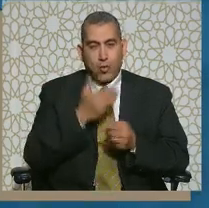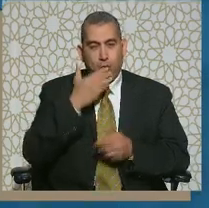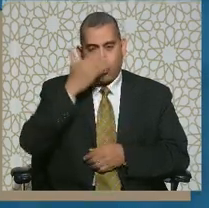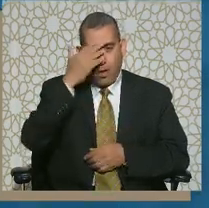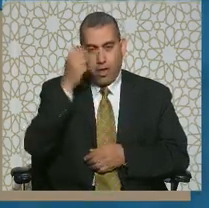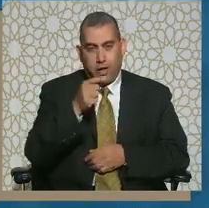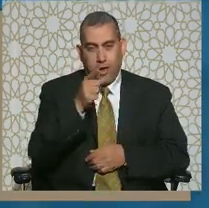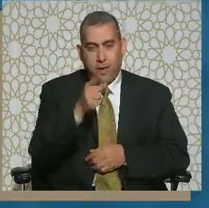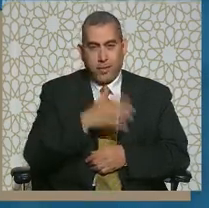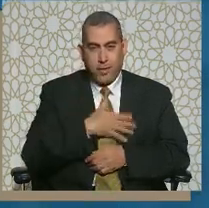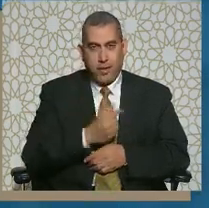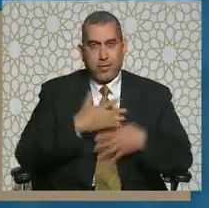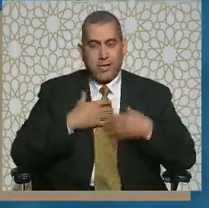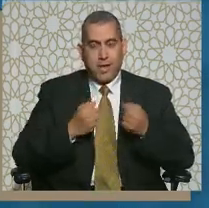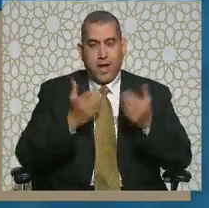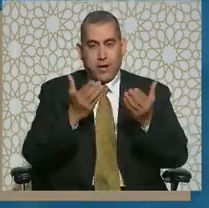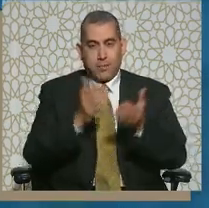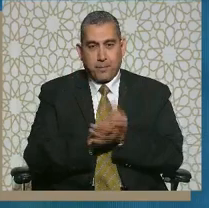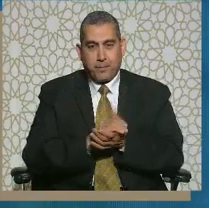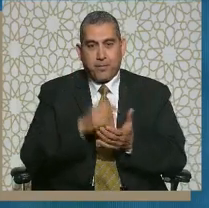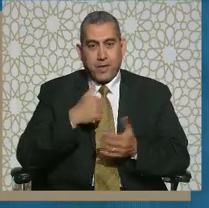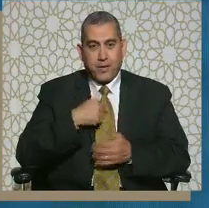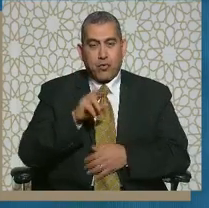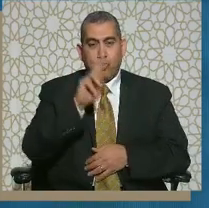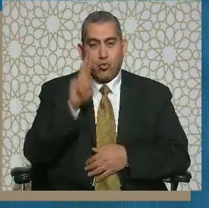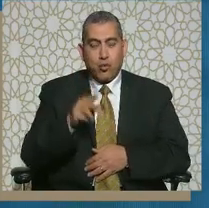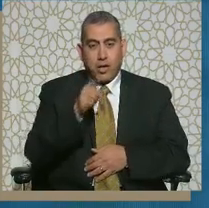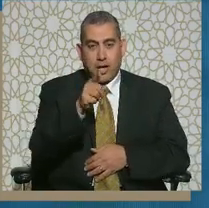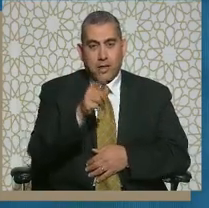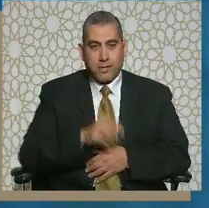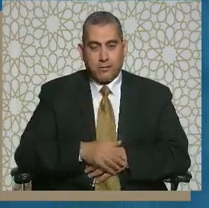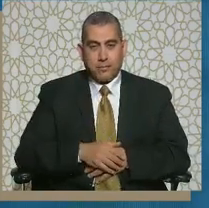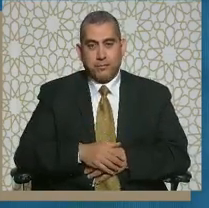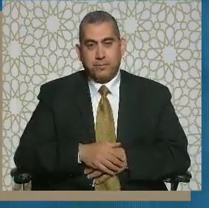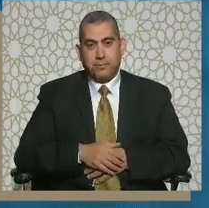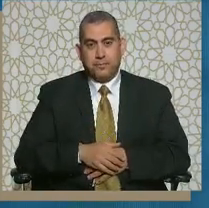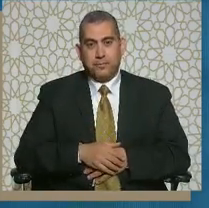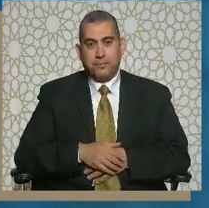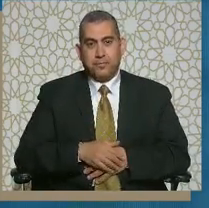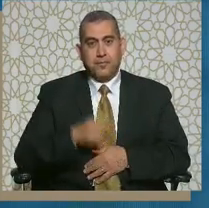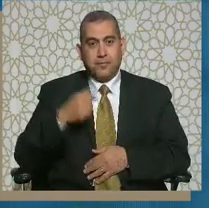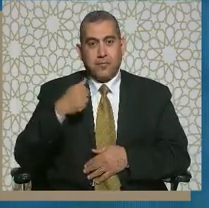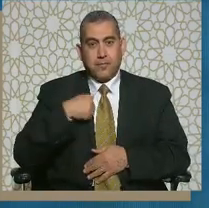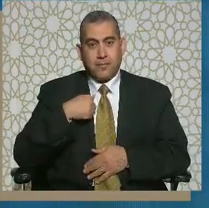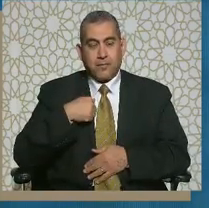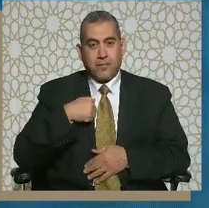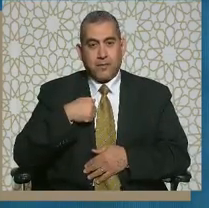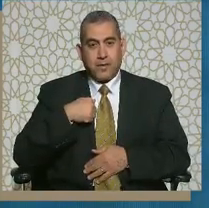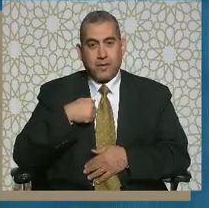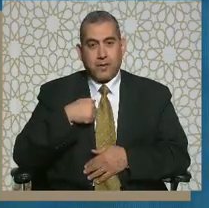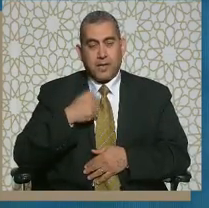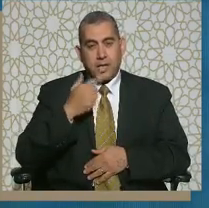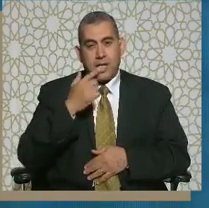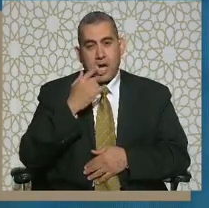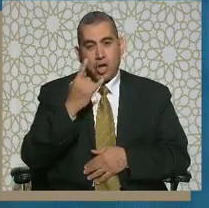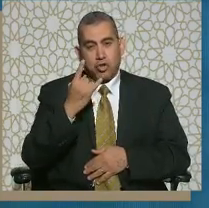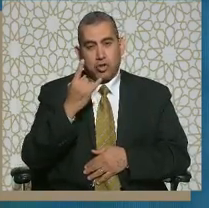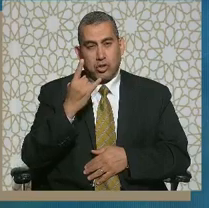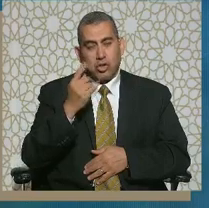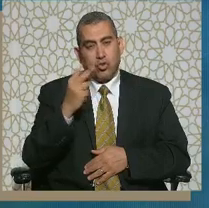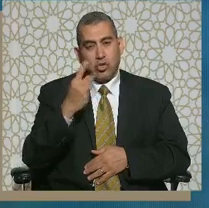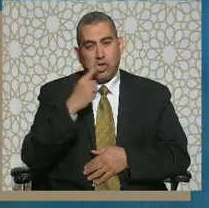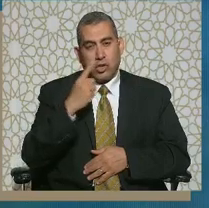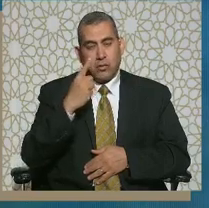وحضرتك طيب وبصحه وسلام يا فندم انا في سؤال بس عند حضرتك اتفضل انا دلوقتي بقي مثلا حوالي 10 سنين او 12